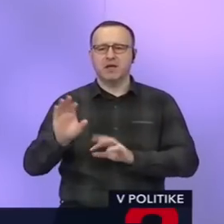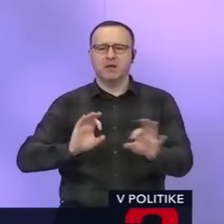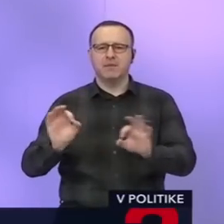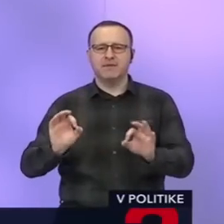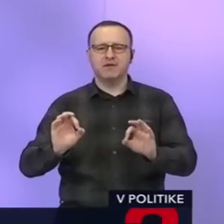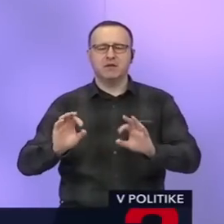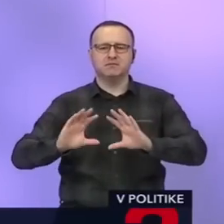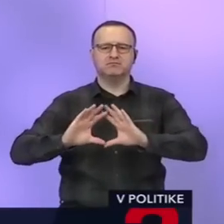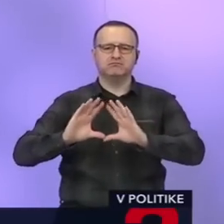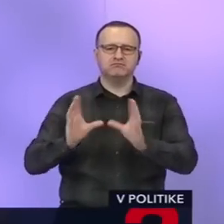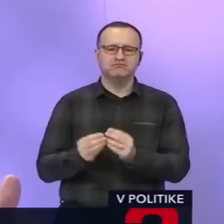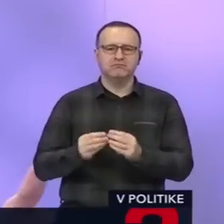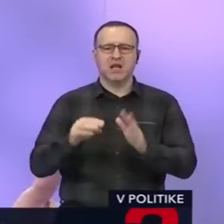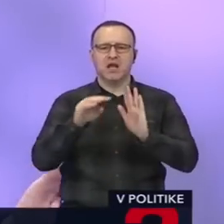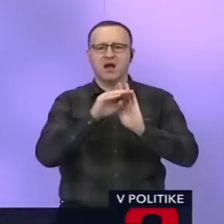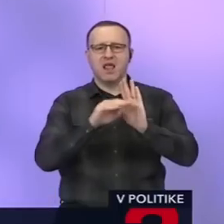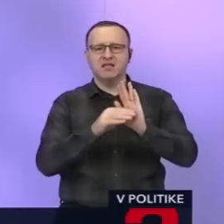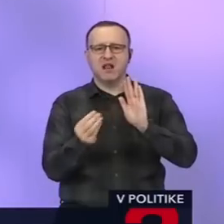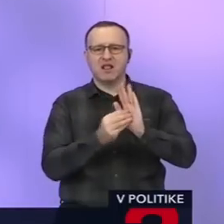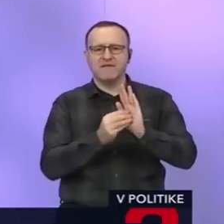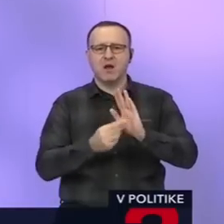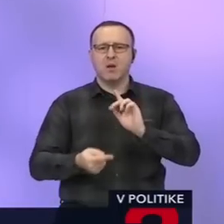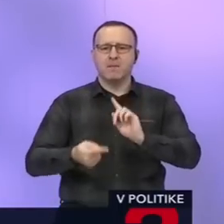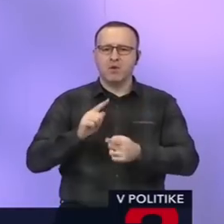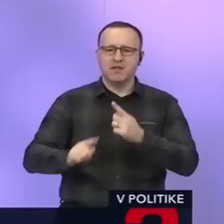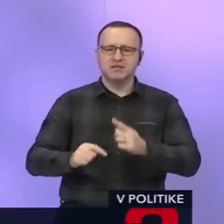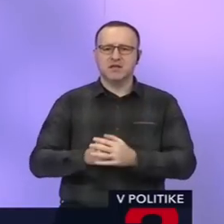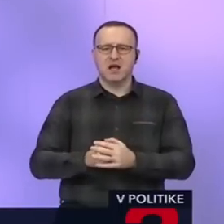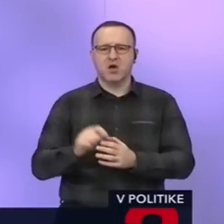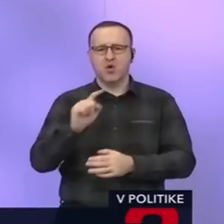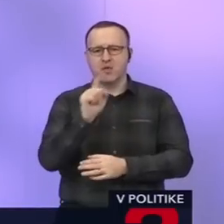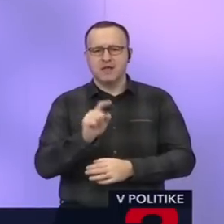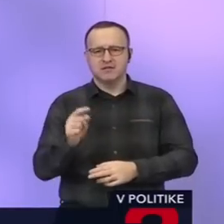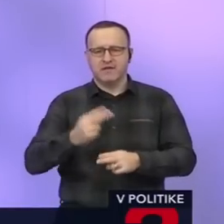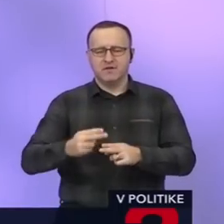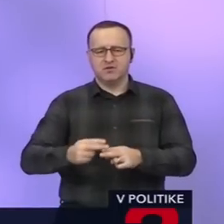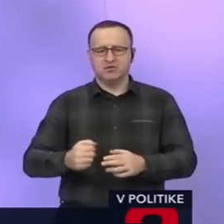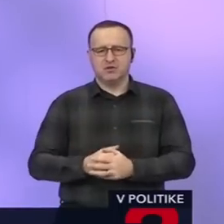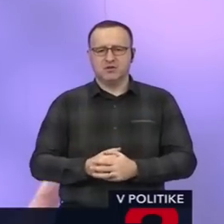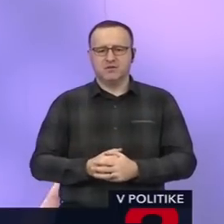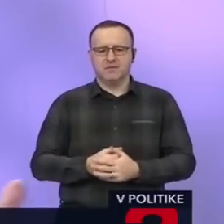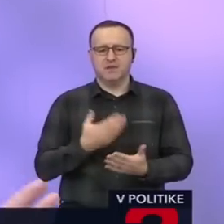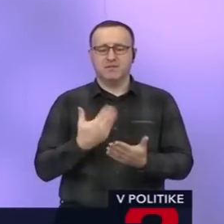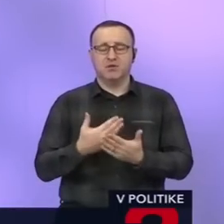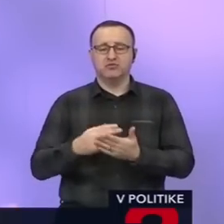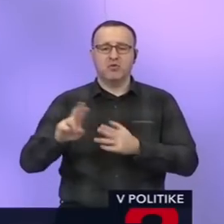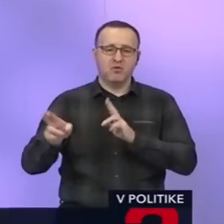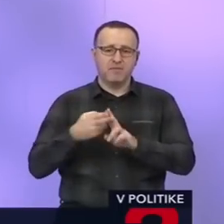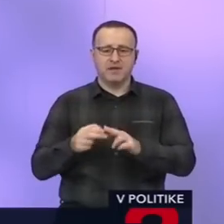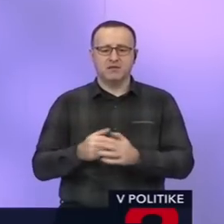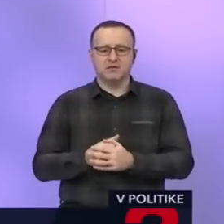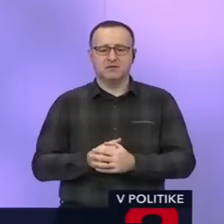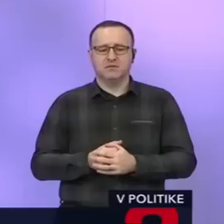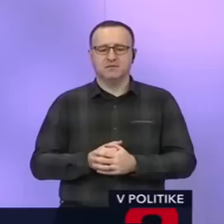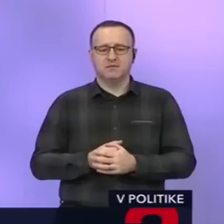celú túto legislatívno-politickú otázku vyriešenú, pretože opäť vrátim sa tiež k tomu